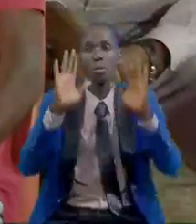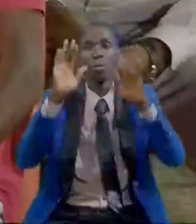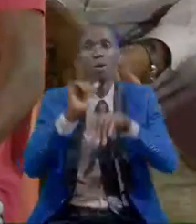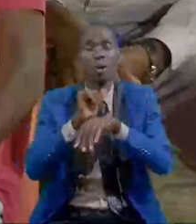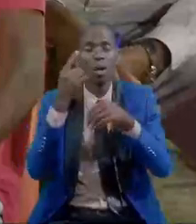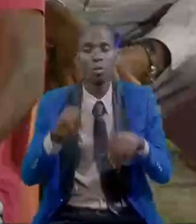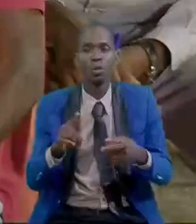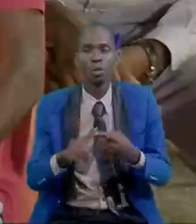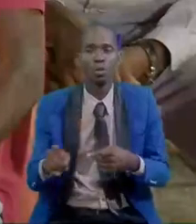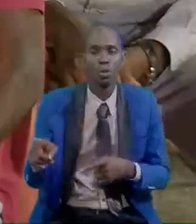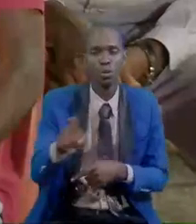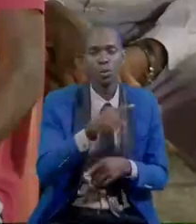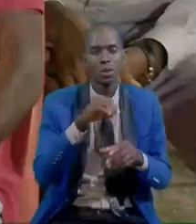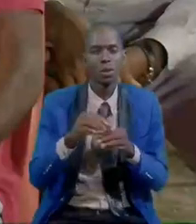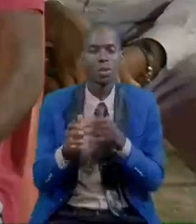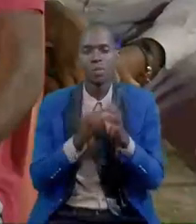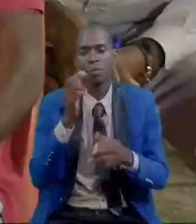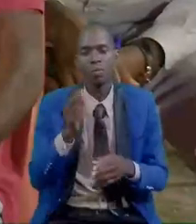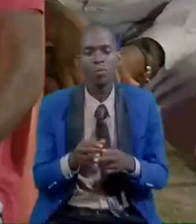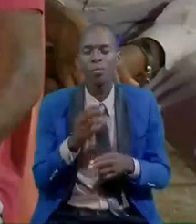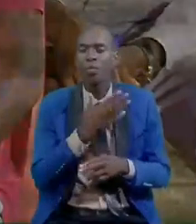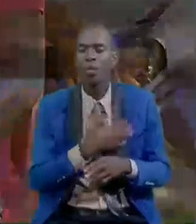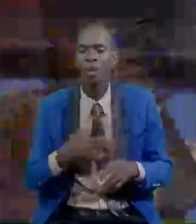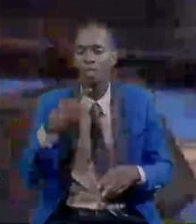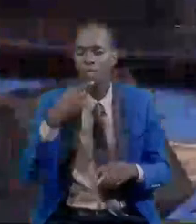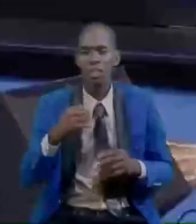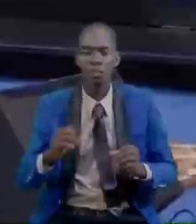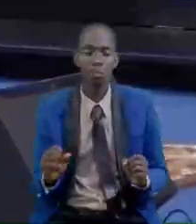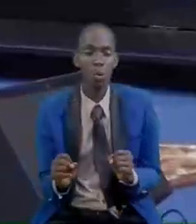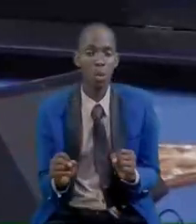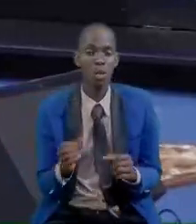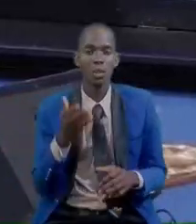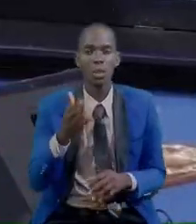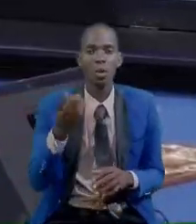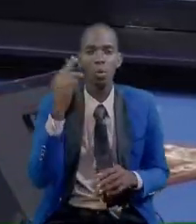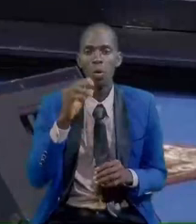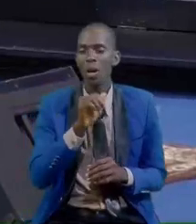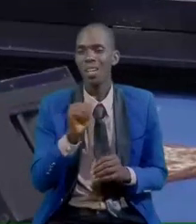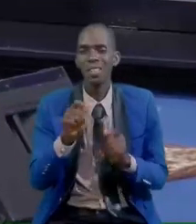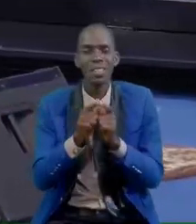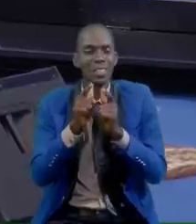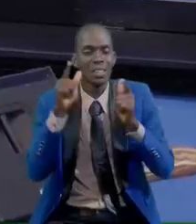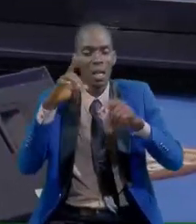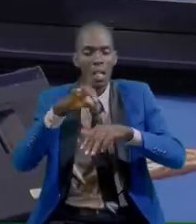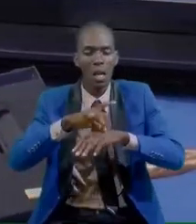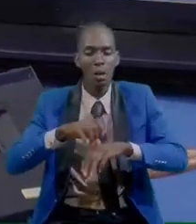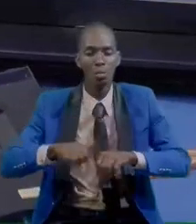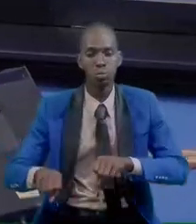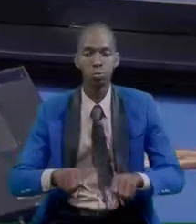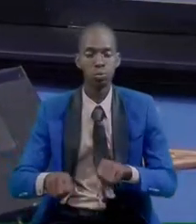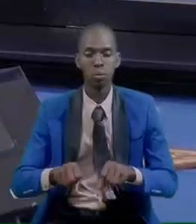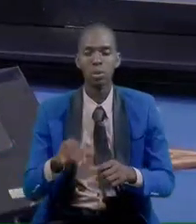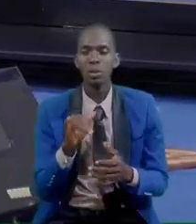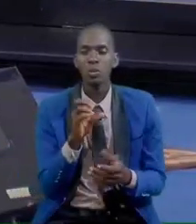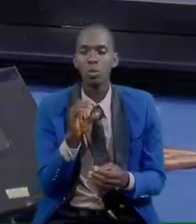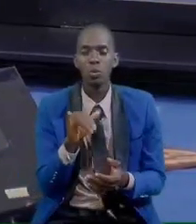vie. On dit tout à coup, il se fit un grand tremblement de terre. De sorte que les fondements